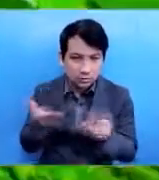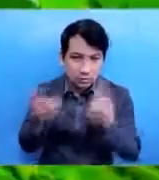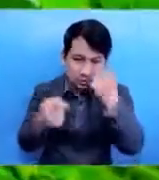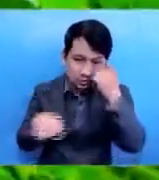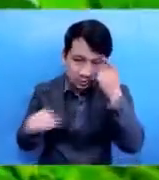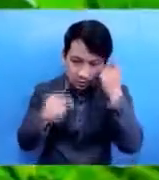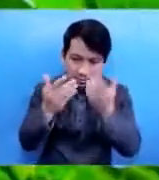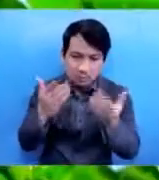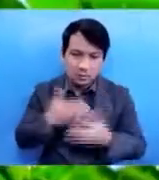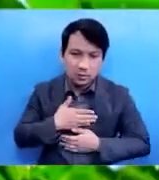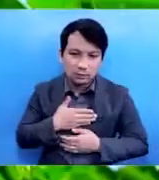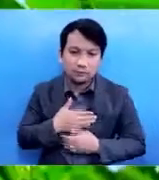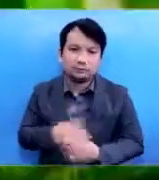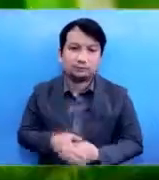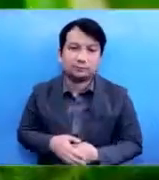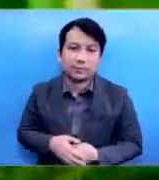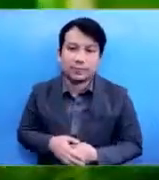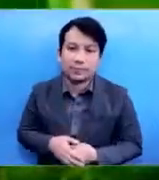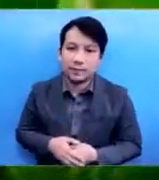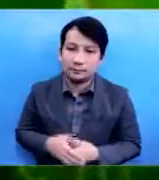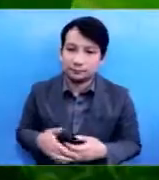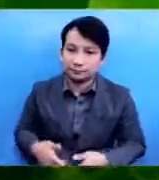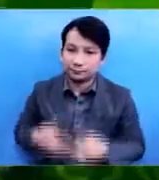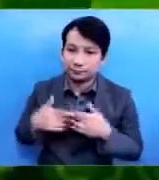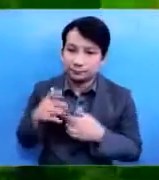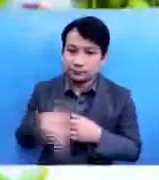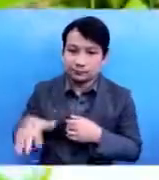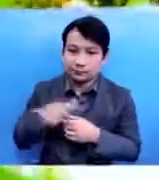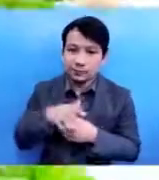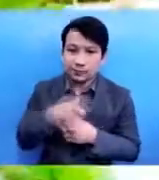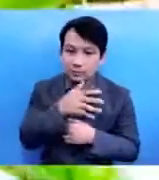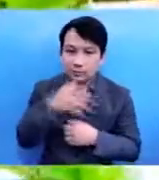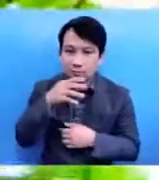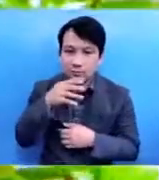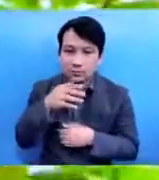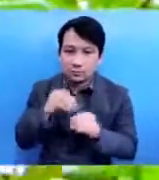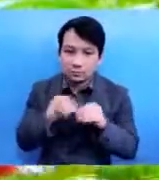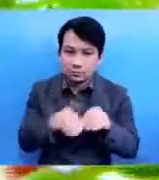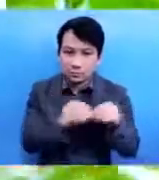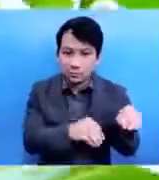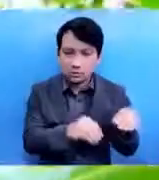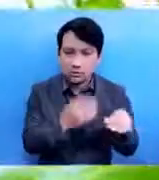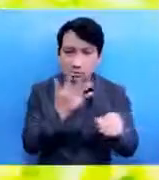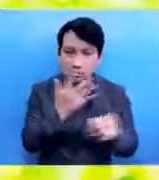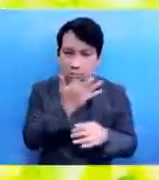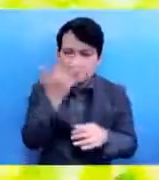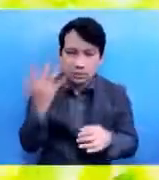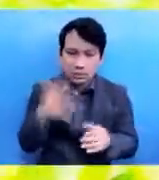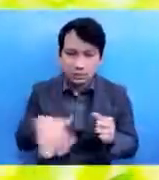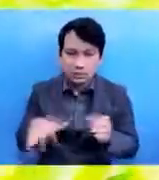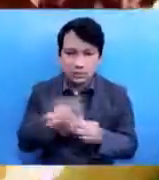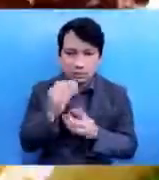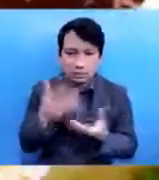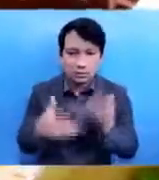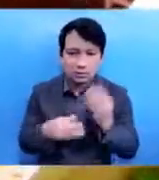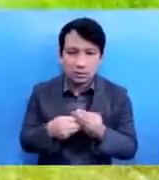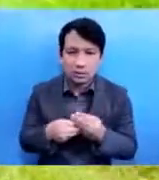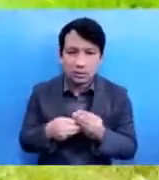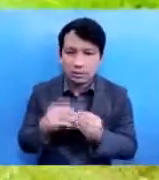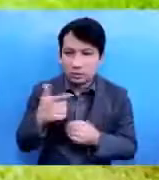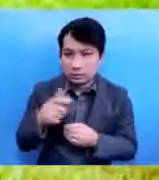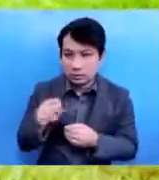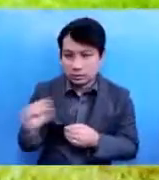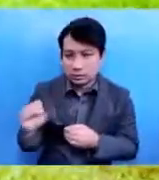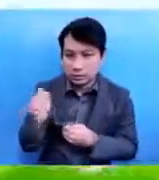mo. Hitik sa bunga ang mga tanim dito sa urban farm. Mula sa mga makukulay na mga bulaklak, netsugas, kale